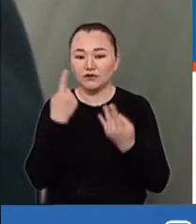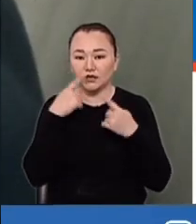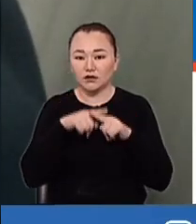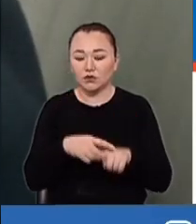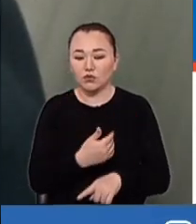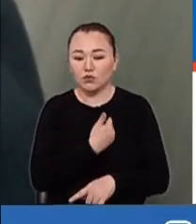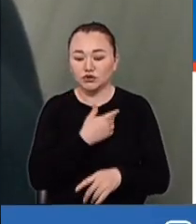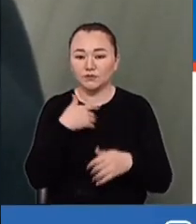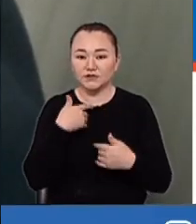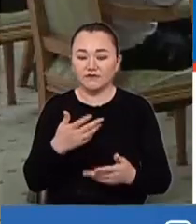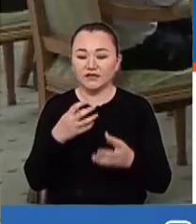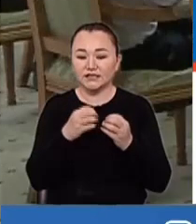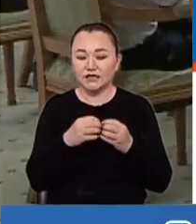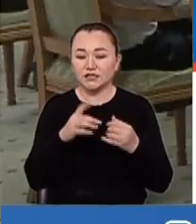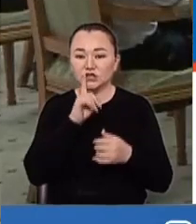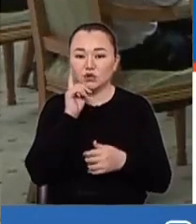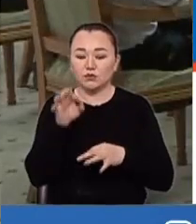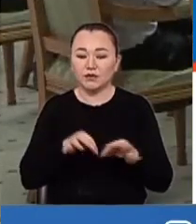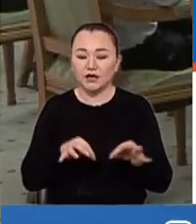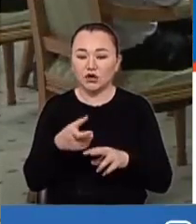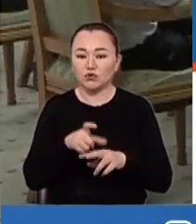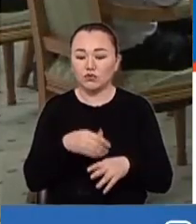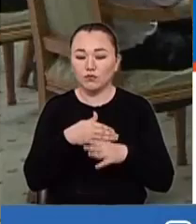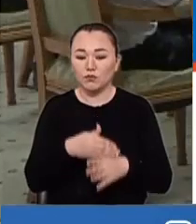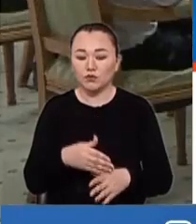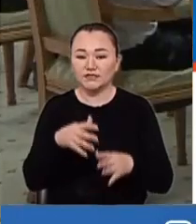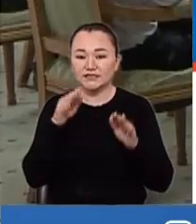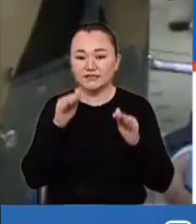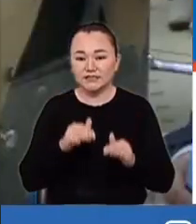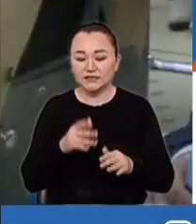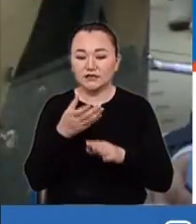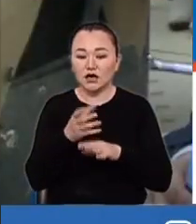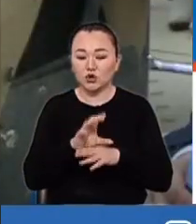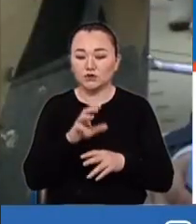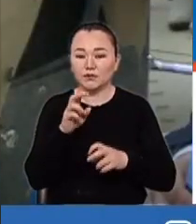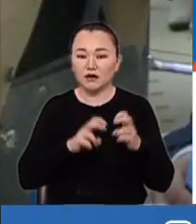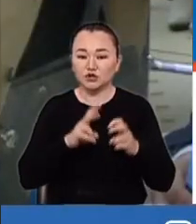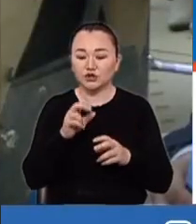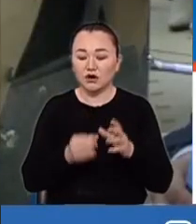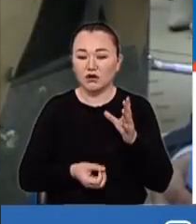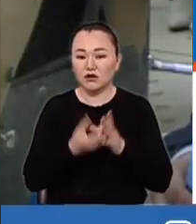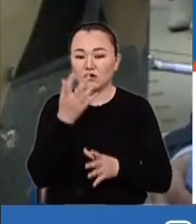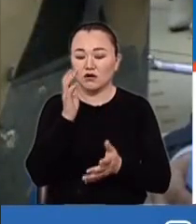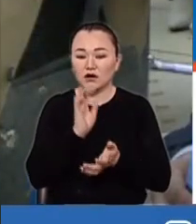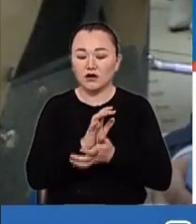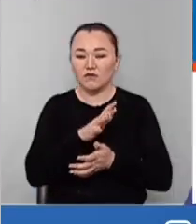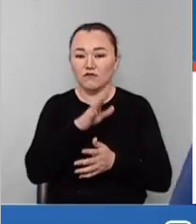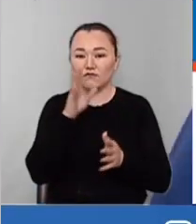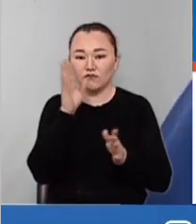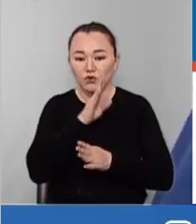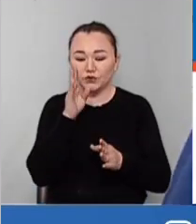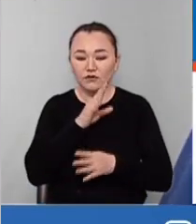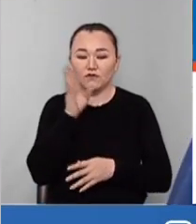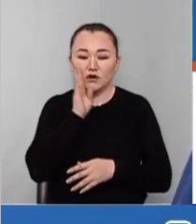технологий. Представлены десятки зеленых проектов, которые помогут снизить нагрузку промышленности на воздух, почву и водные ресурсы. Мы